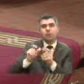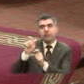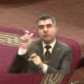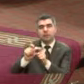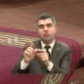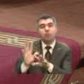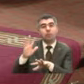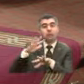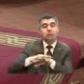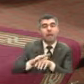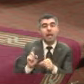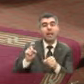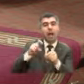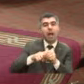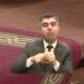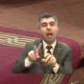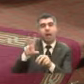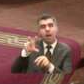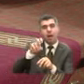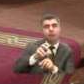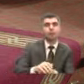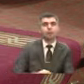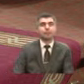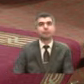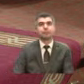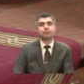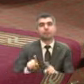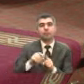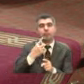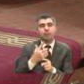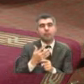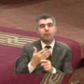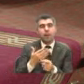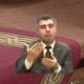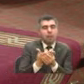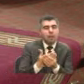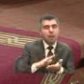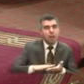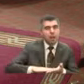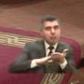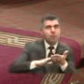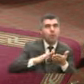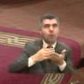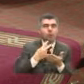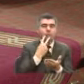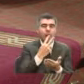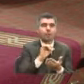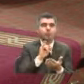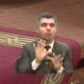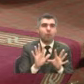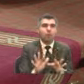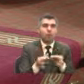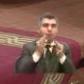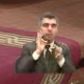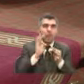النقابة، لأنهم هما اللي تعرفوا الميدان. إحنا فقط كنعطيو لهم يد المساعدة باش هما يعطيونا تصورات ديالهم، لأنه